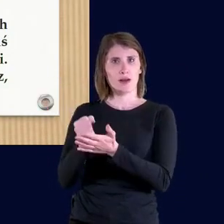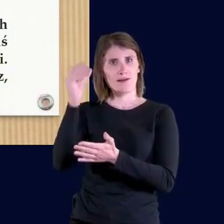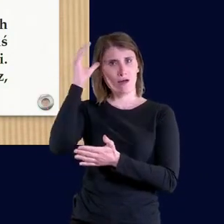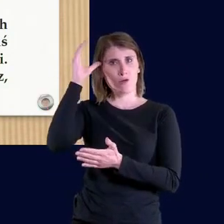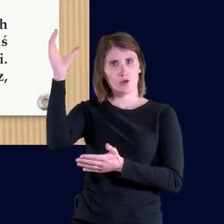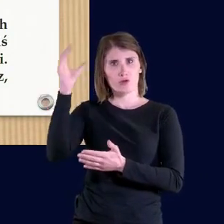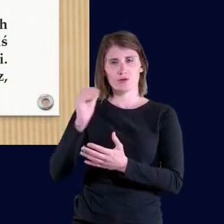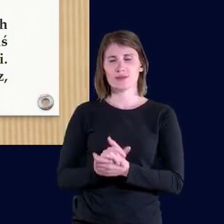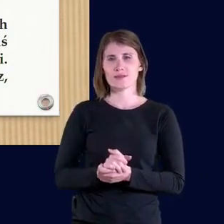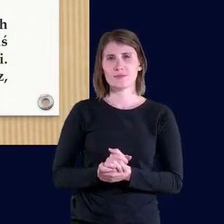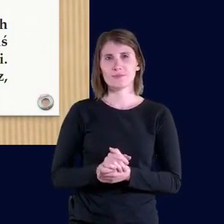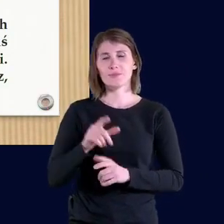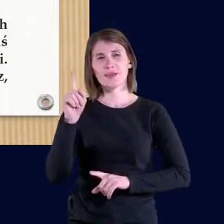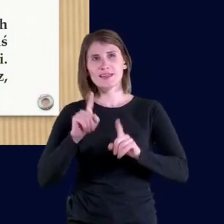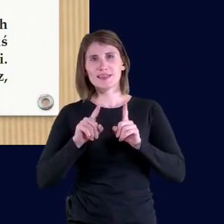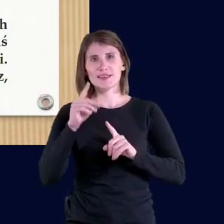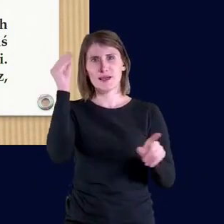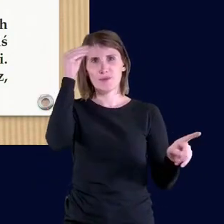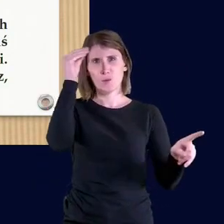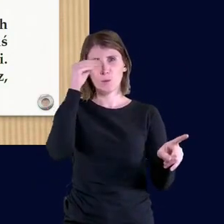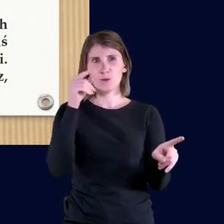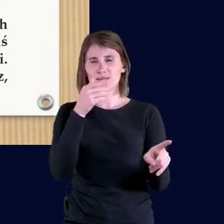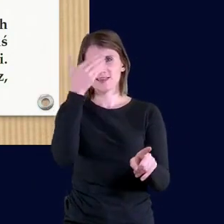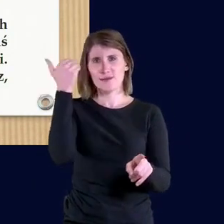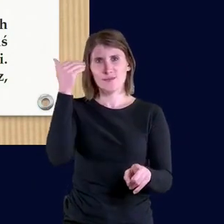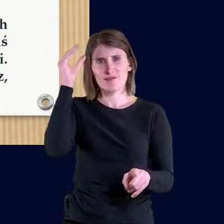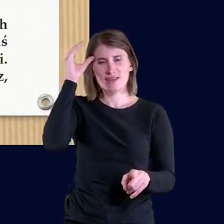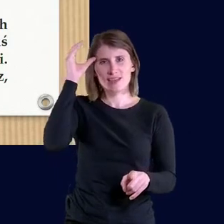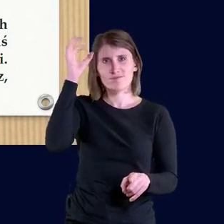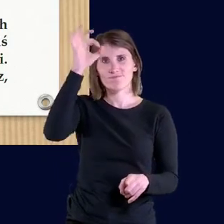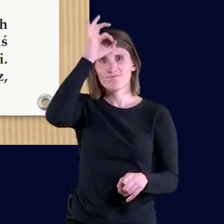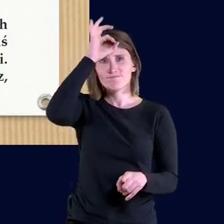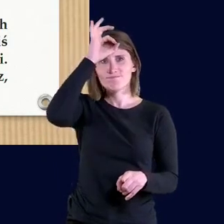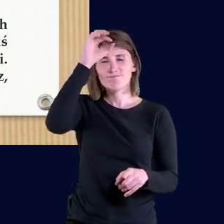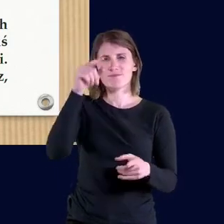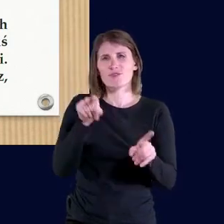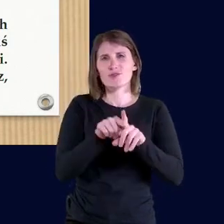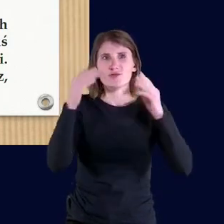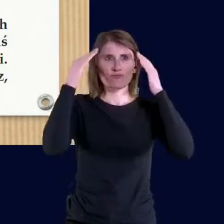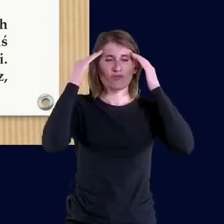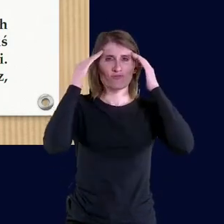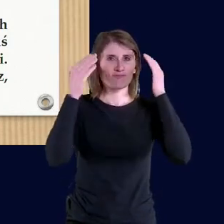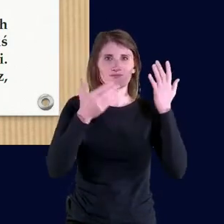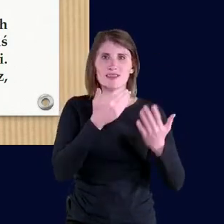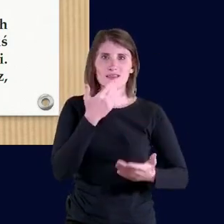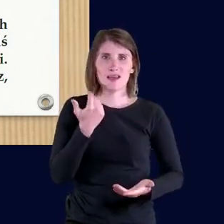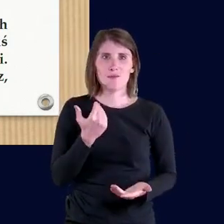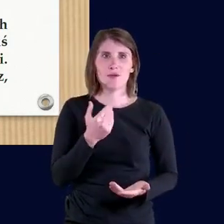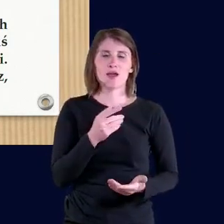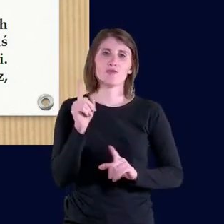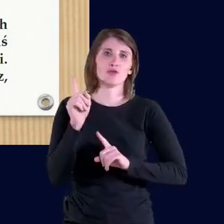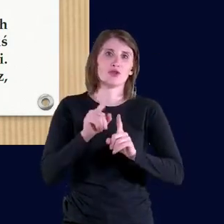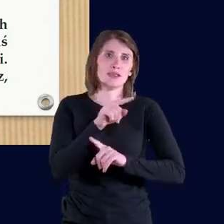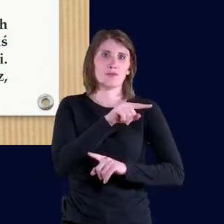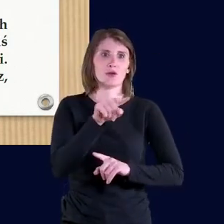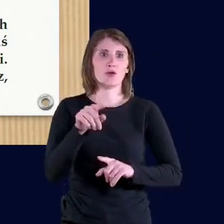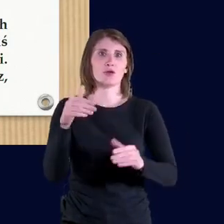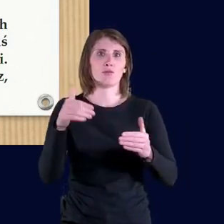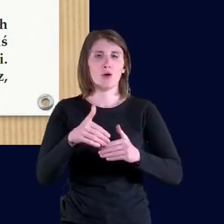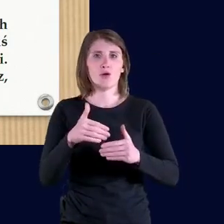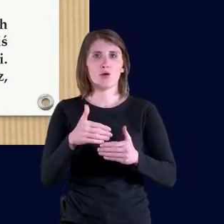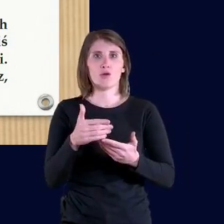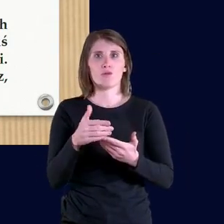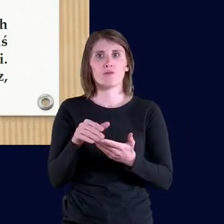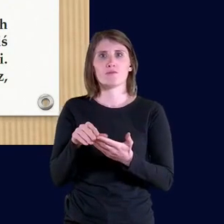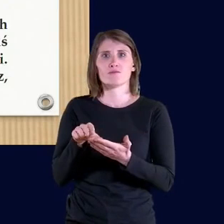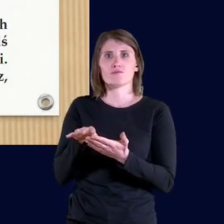czasami nie mają takiej wiedzy nie mają świadomości że mogą nieświadomy też popełni